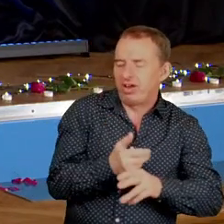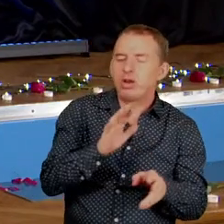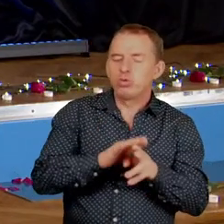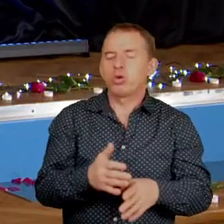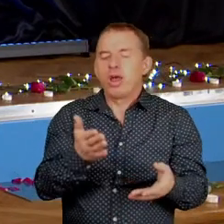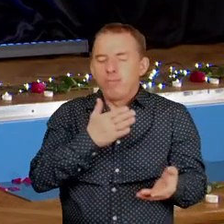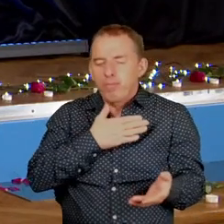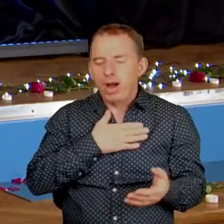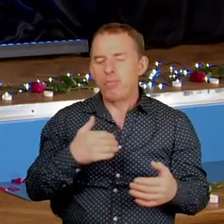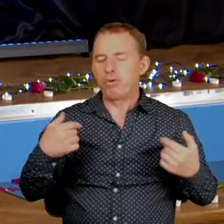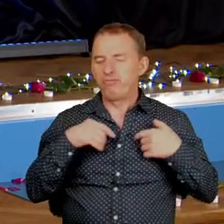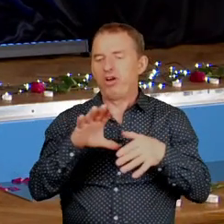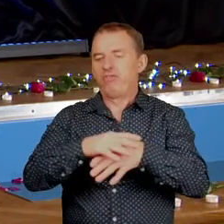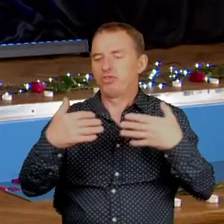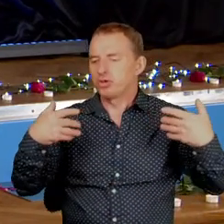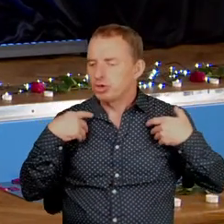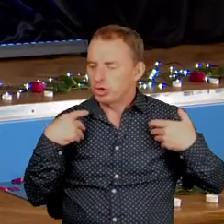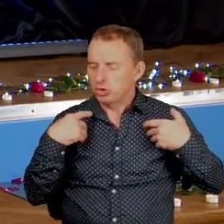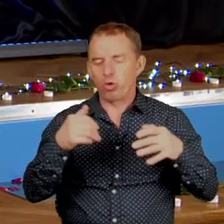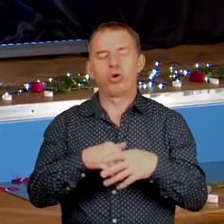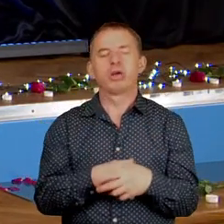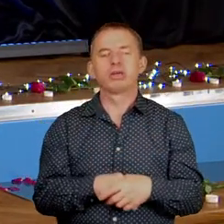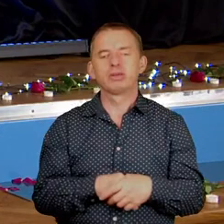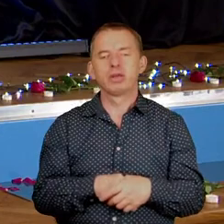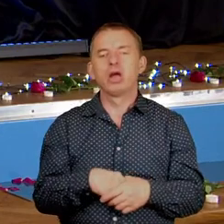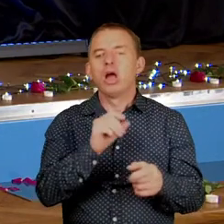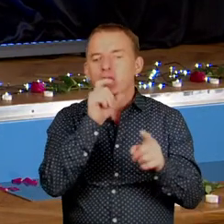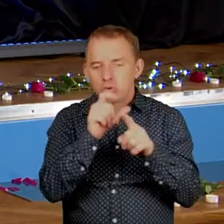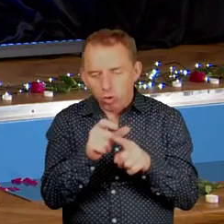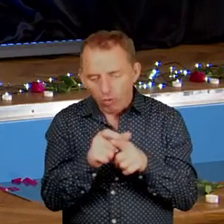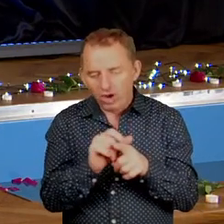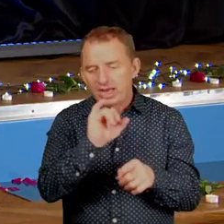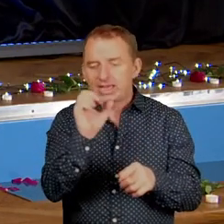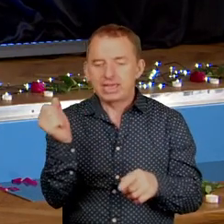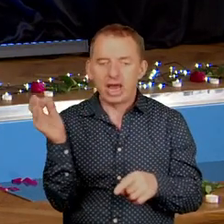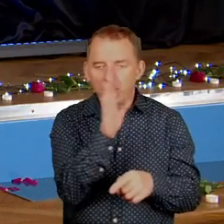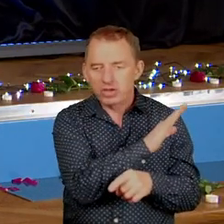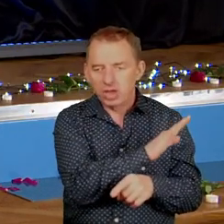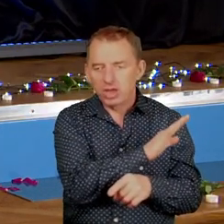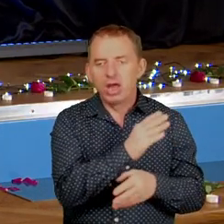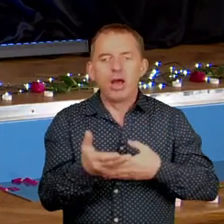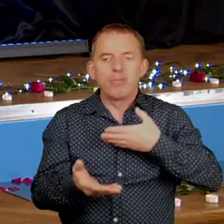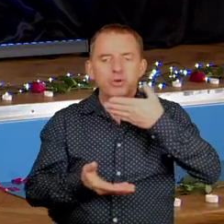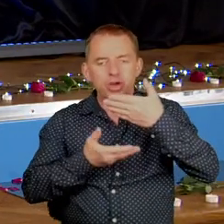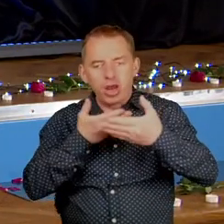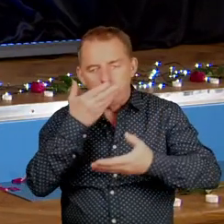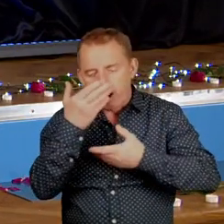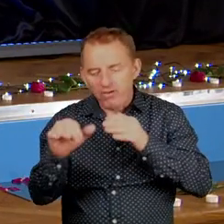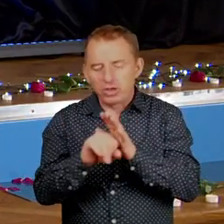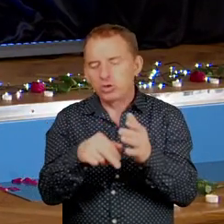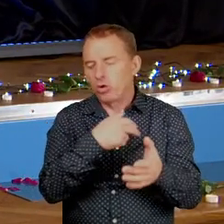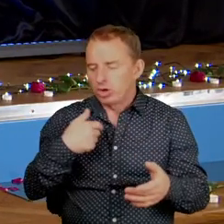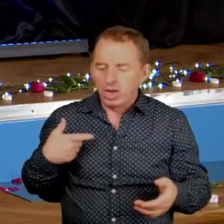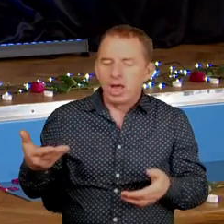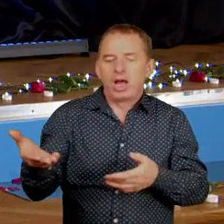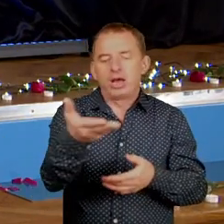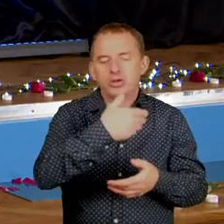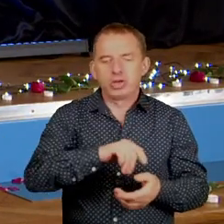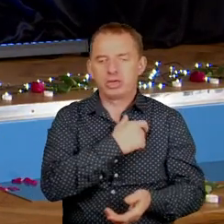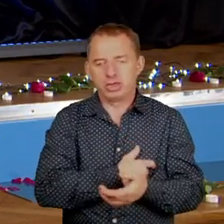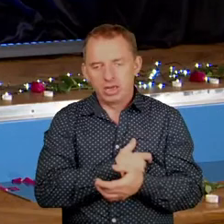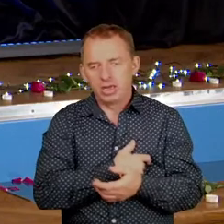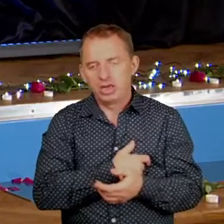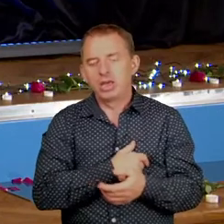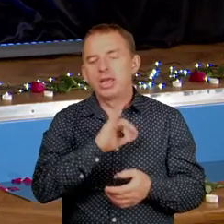The words of Isaiah speak to our hearts. Słowa Izajasza przemawiają do naszych serc. Isaiah 35, verse 4.